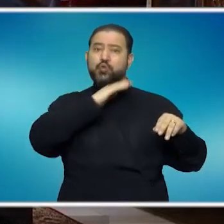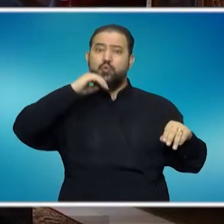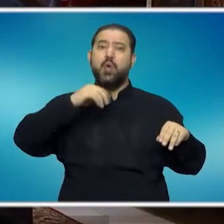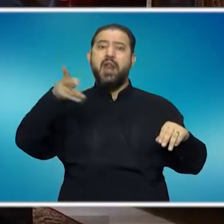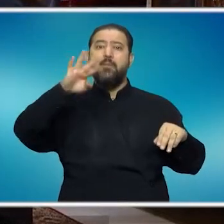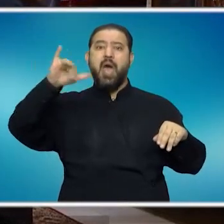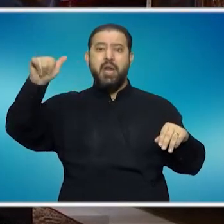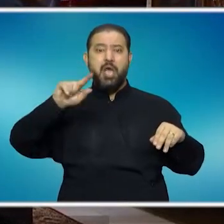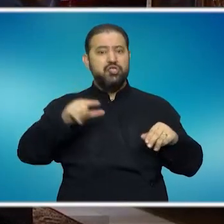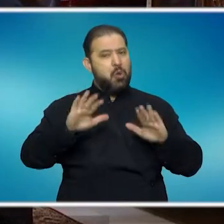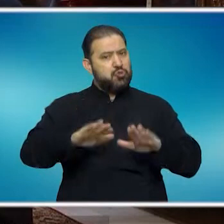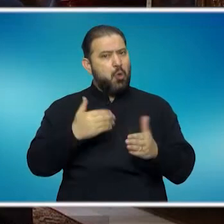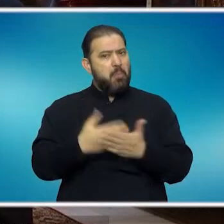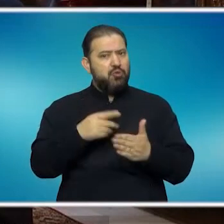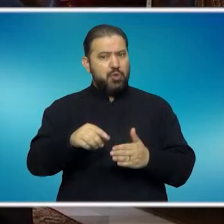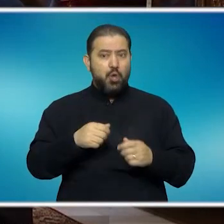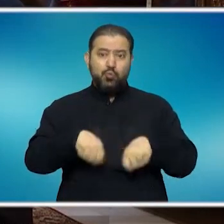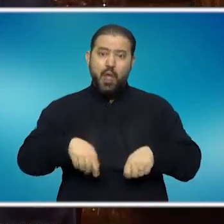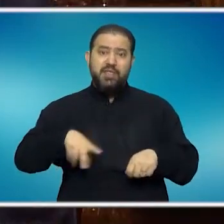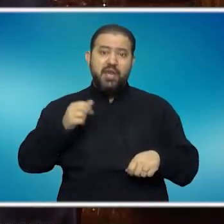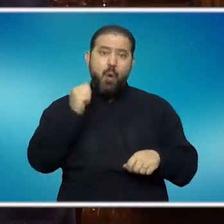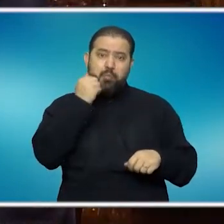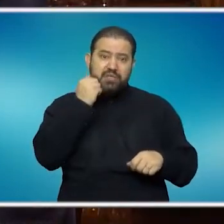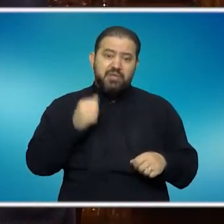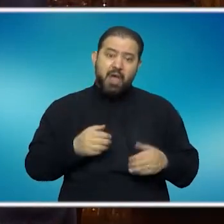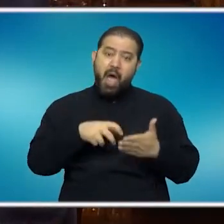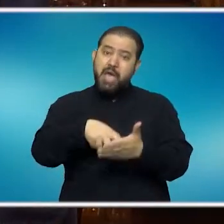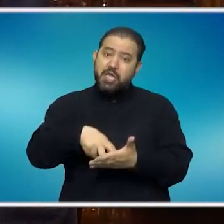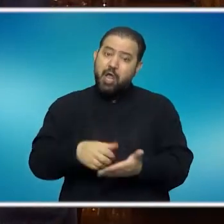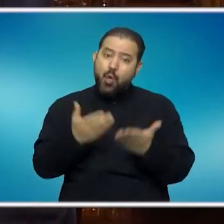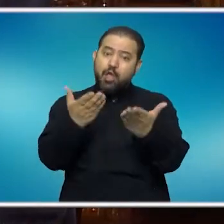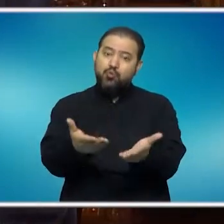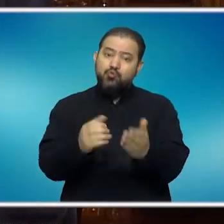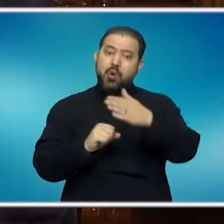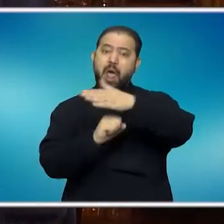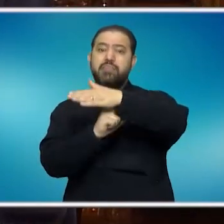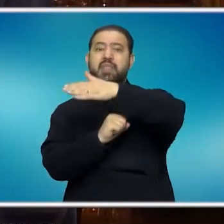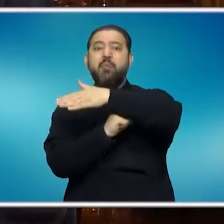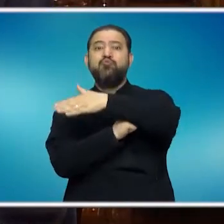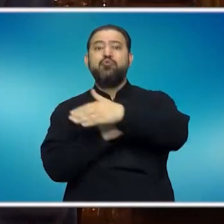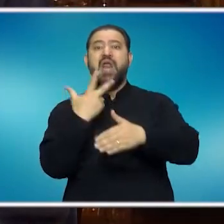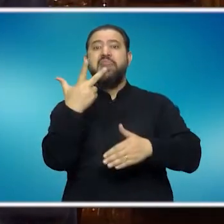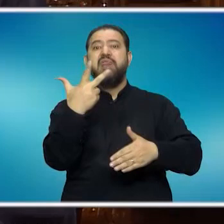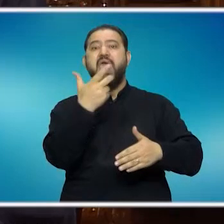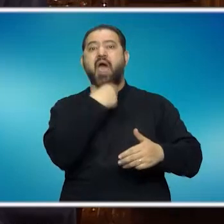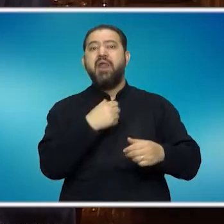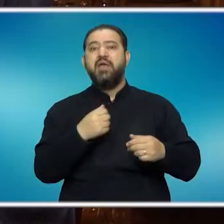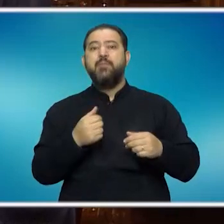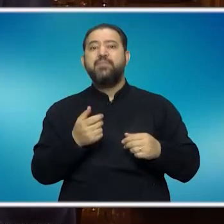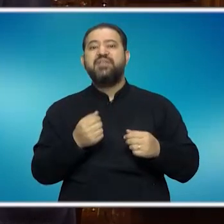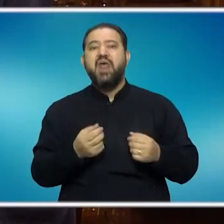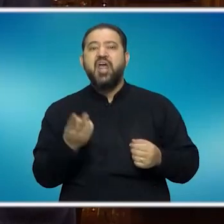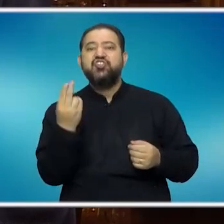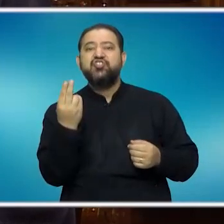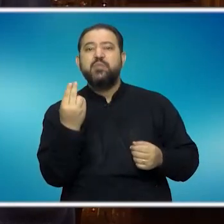n-au reținut-o pentru ei, deși erau în vârstă. La 3 ani au închinat-o la templu și apoi a stat până la 15 ani în templu.